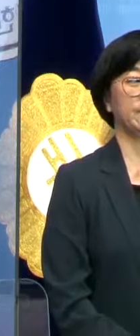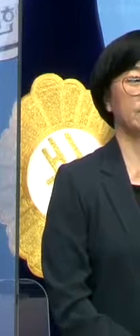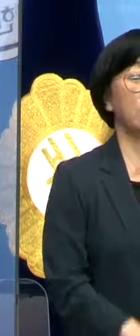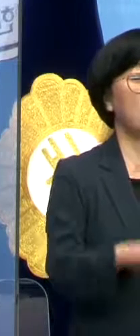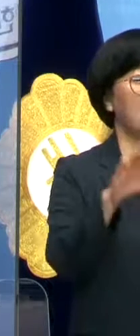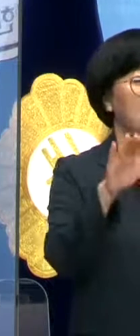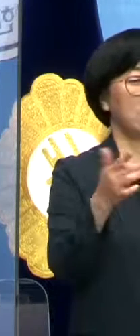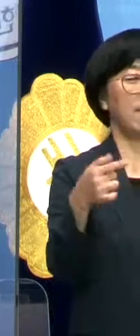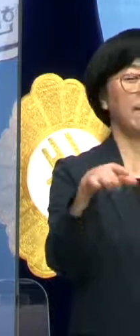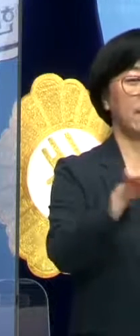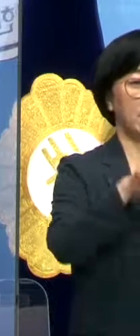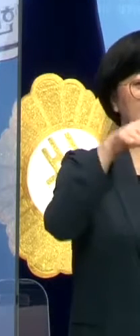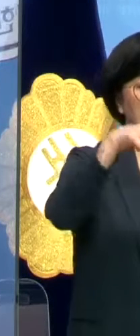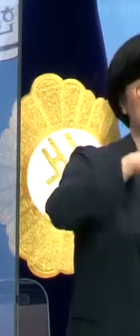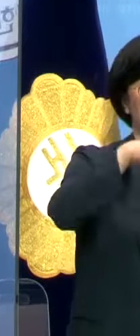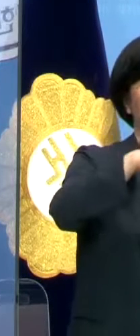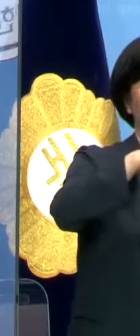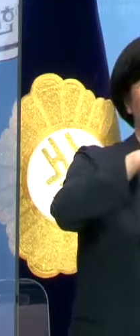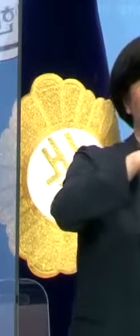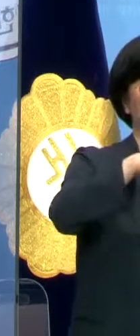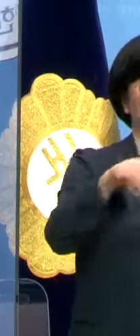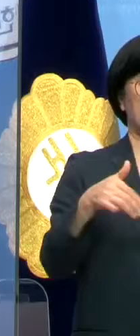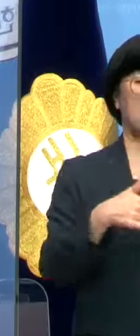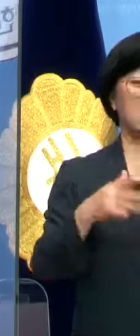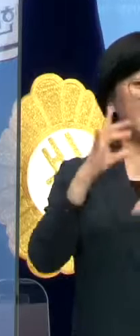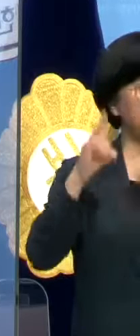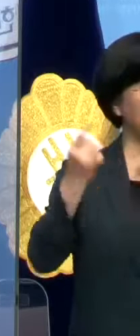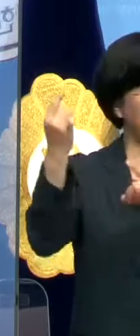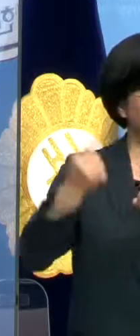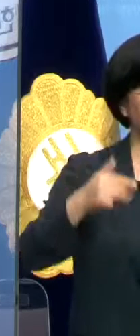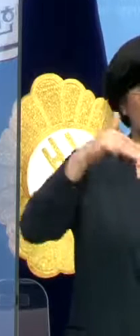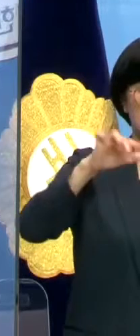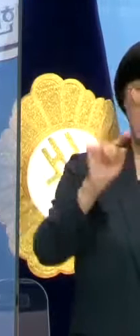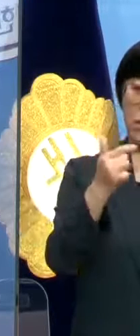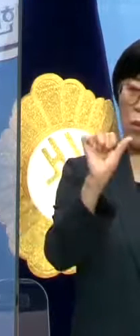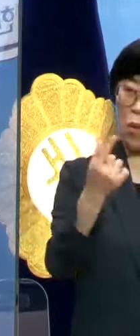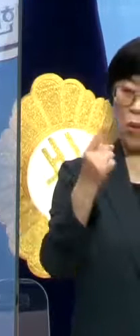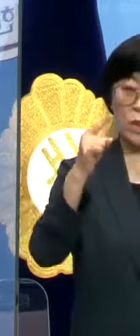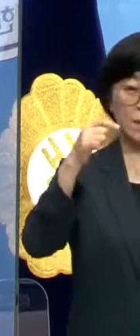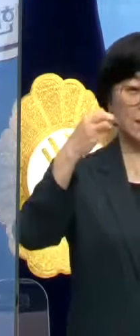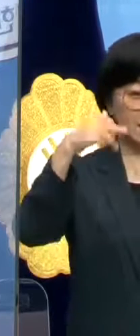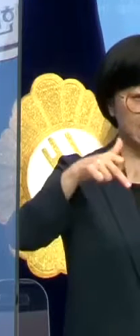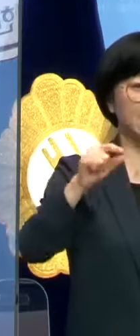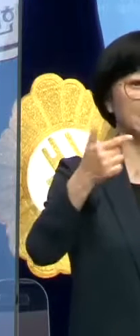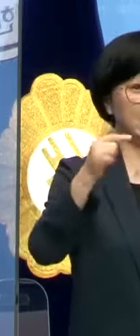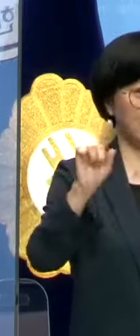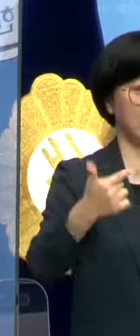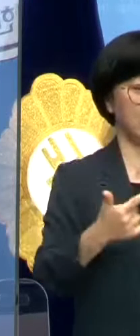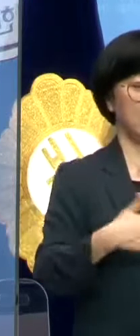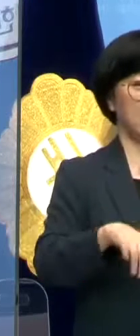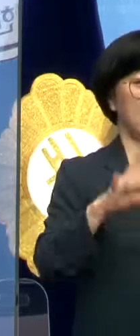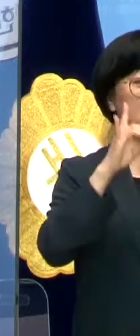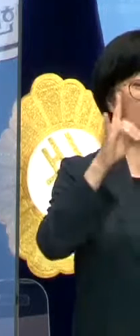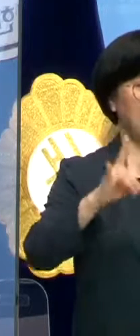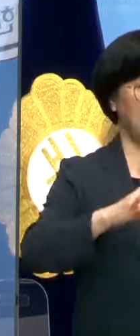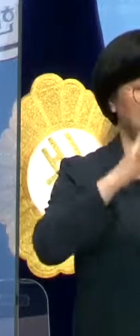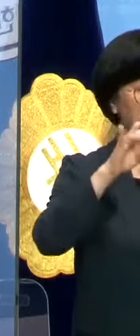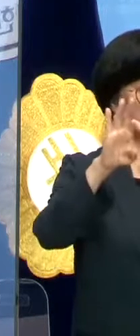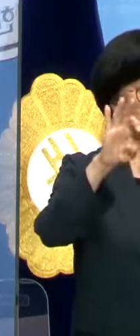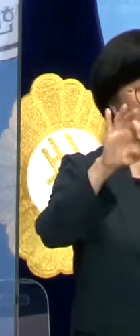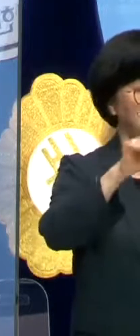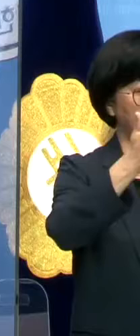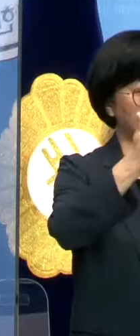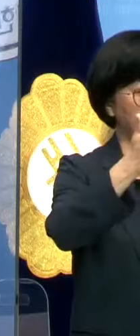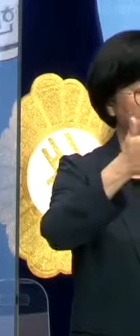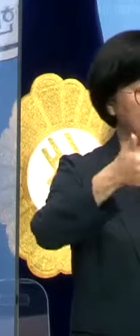오늘 함께 이 자리에선 찬 오크 난 우암 10시 는 태국 줄 앞줄 아롱 꾼 왕립 대학 정치학과